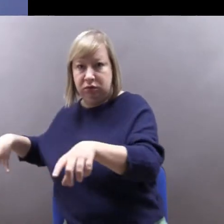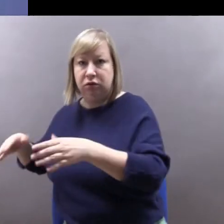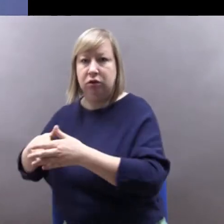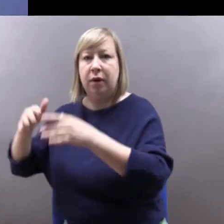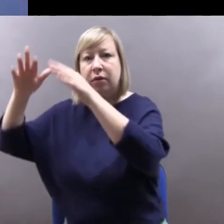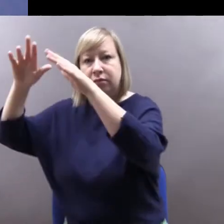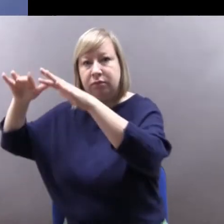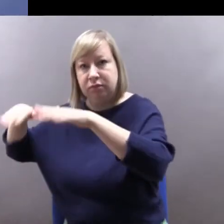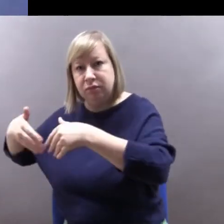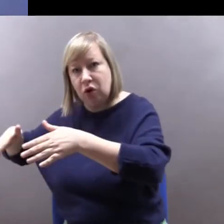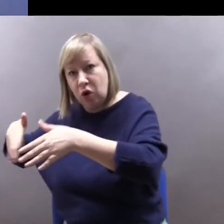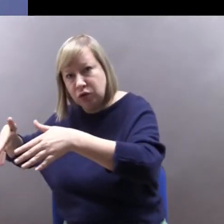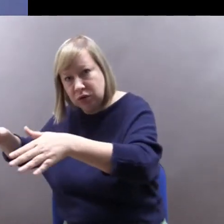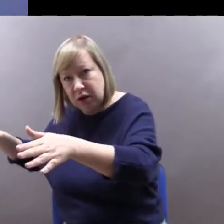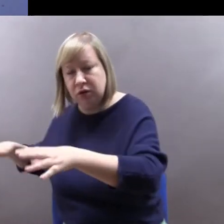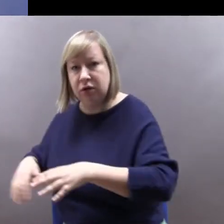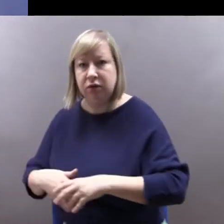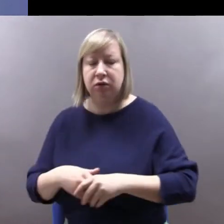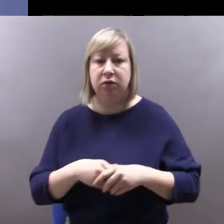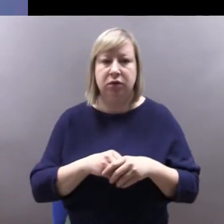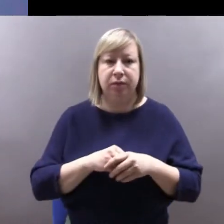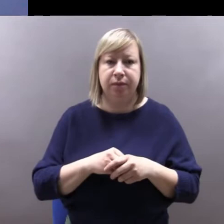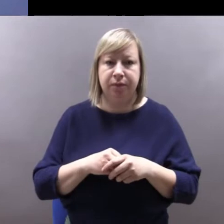trzeba odśnieżać i dbać o nie.